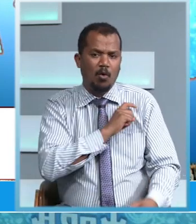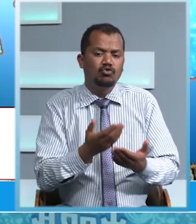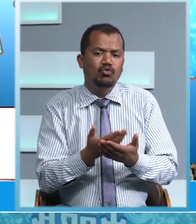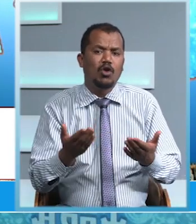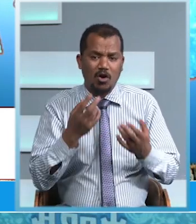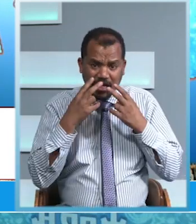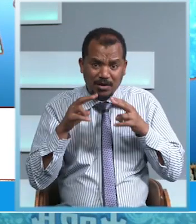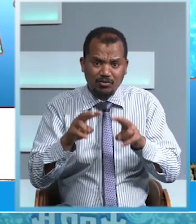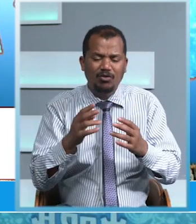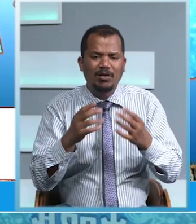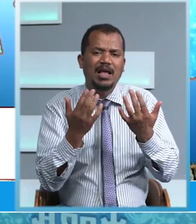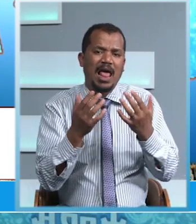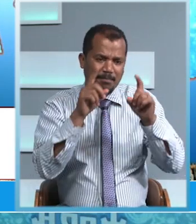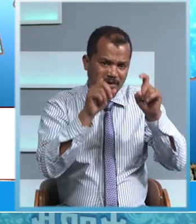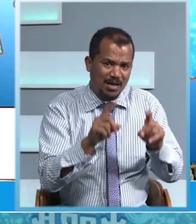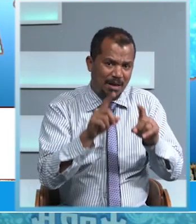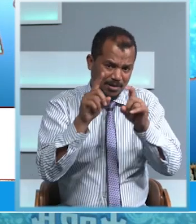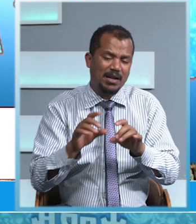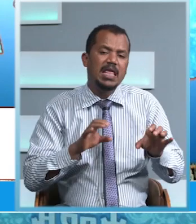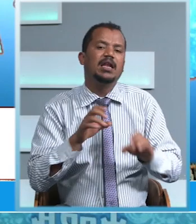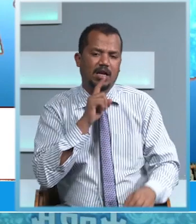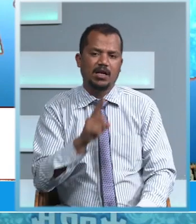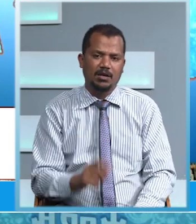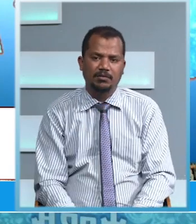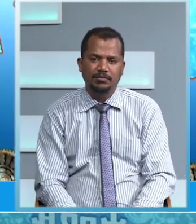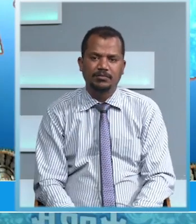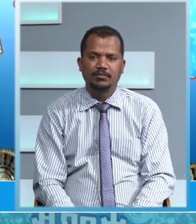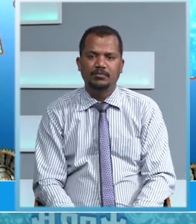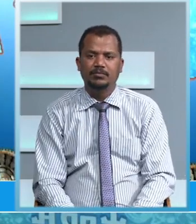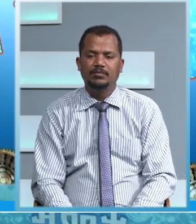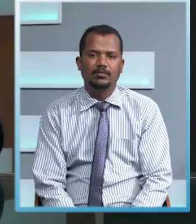ባይታወቅም ፖሊስ ጉዳዩን አስመልክቶ ምርመራ እያደረገ መሆኑን ገልጸዋል።